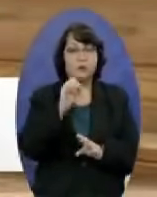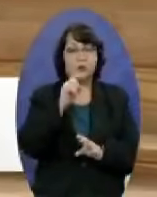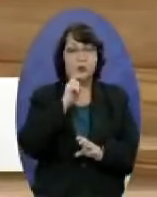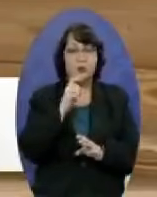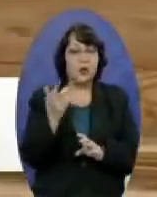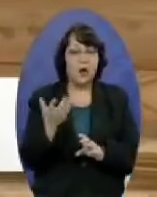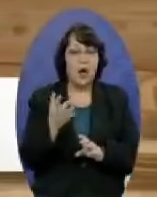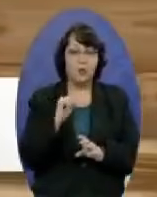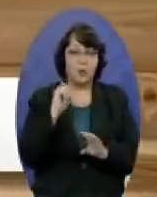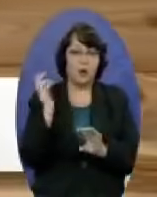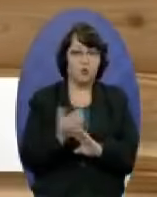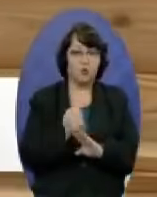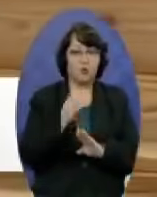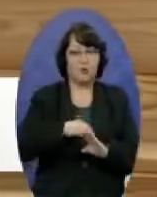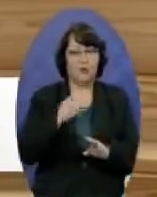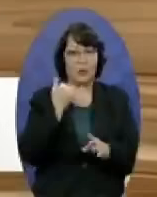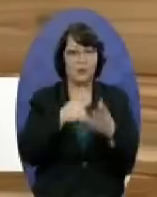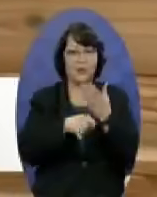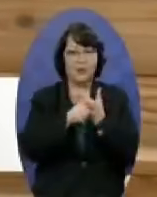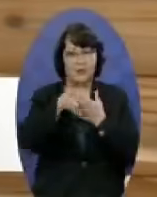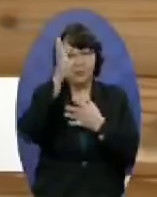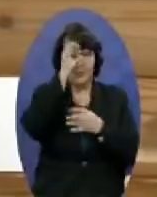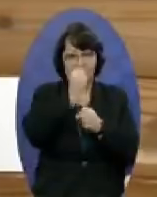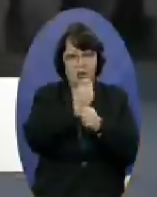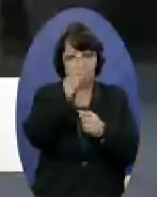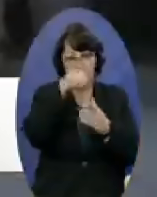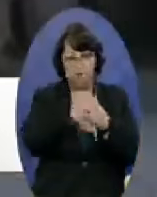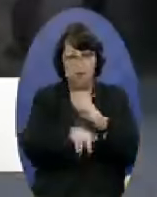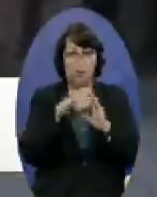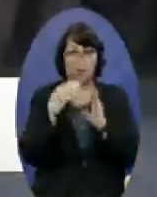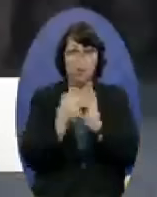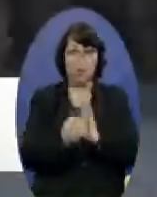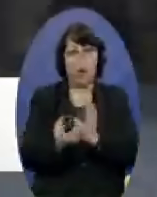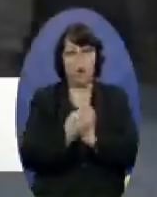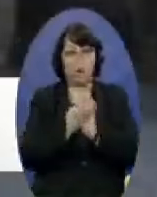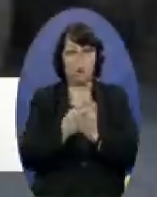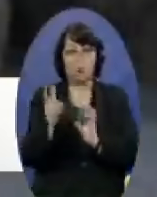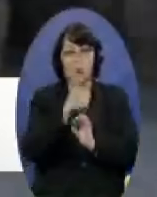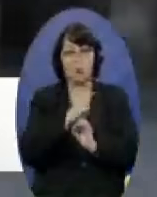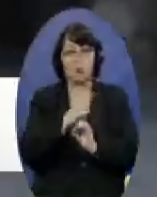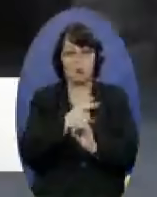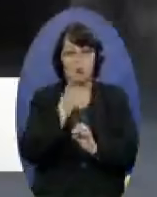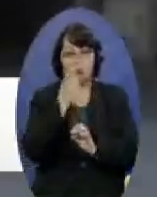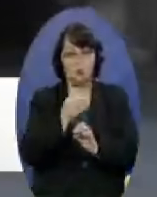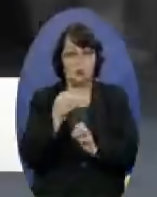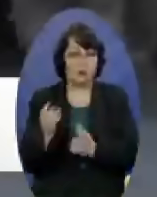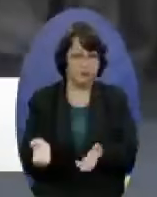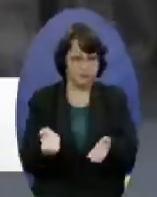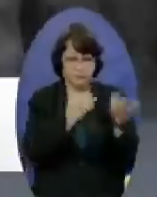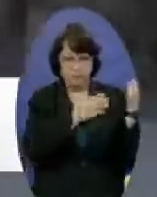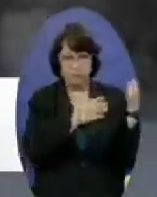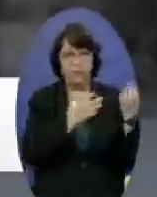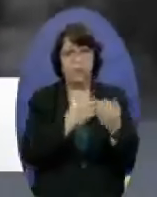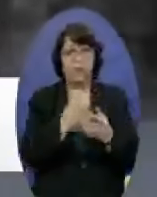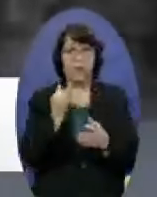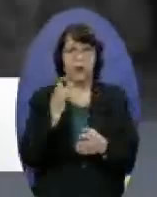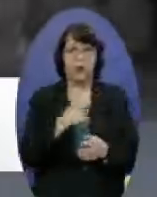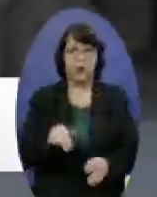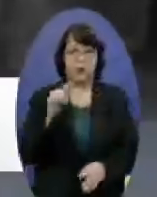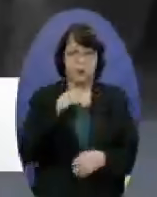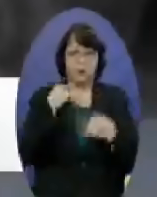бол аюулгүй байдлын үүднээс зарим дипломатуудыг гэр бүлийнх нь хамтаар нутаг буцааж байгаа юм байна. Иракийн парламент өнгөрсөн юм